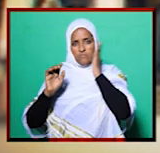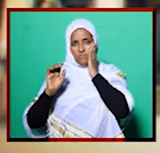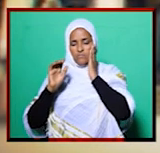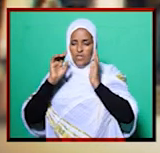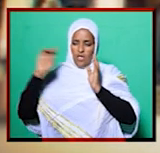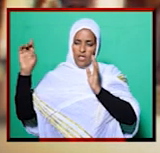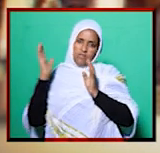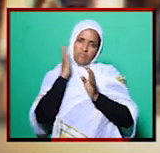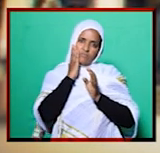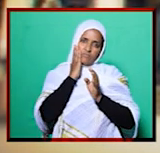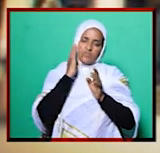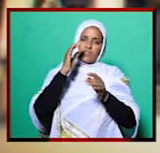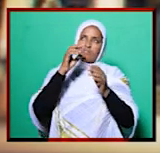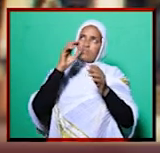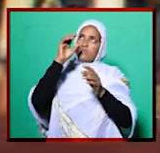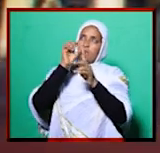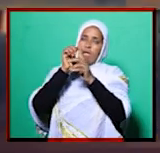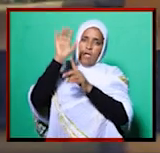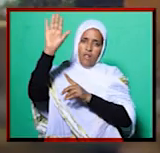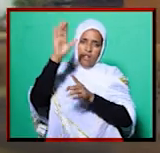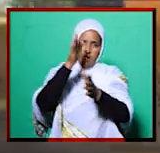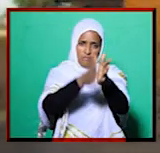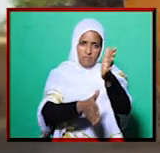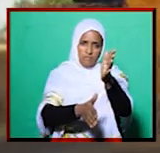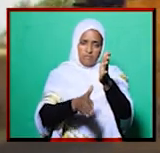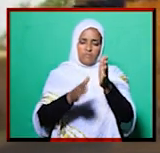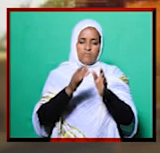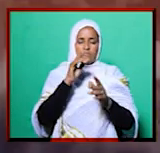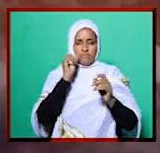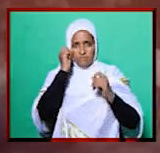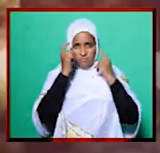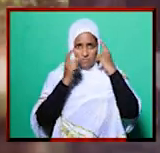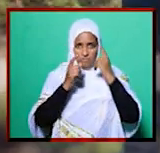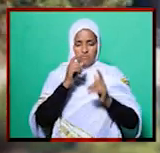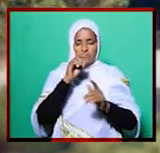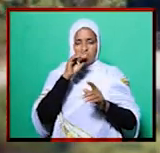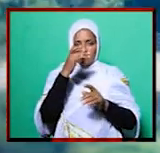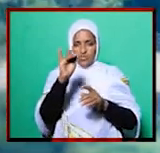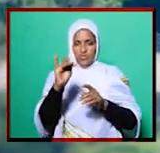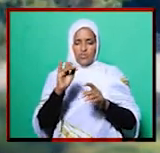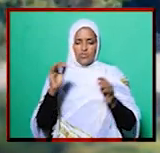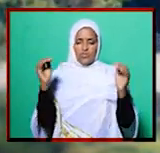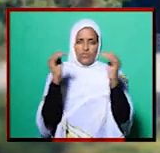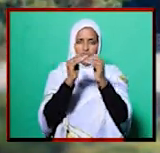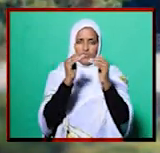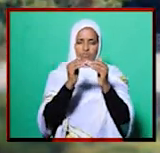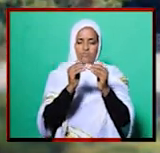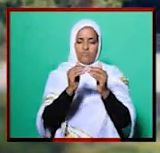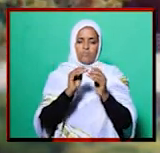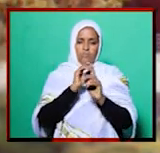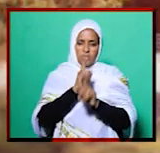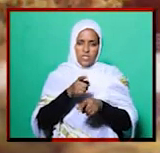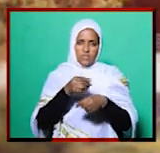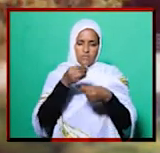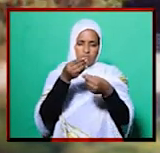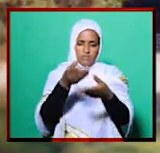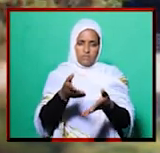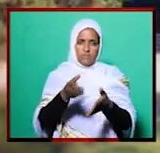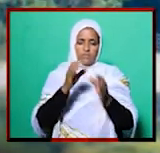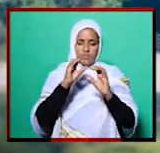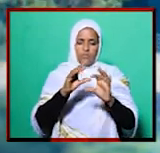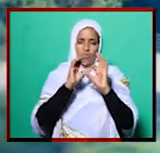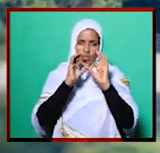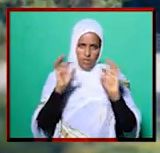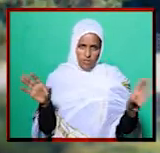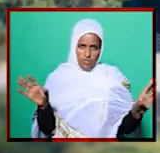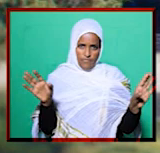የሚለውን ሕያው አምላካዊ ቃል ለማስፈጸም ትታትራለች እንጂ እኩይን በእኩይ መልስ አስተምህሮ